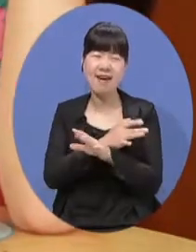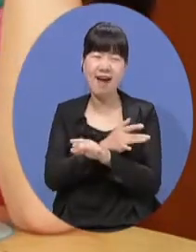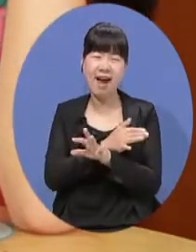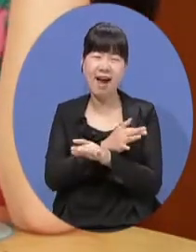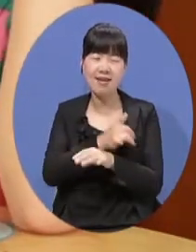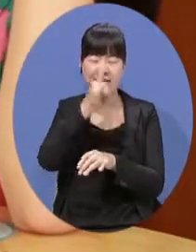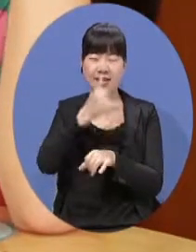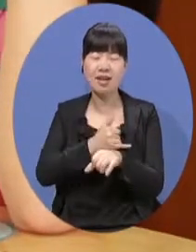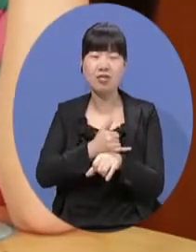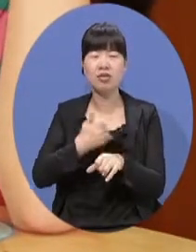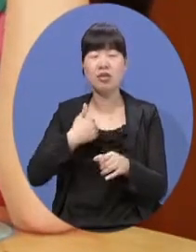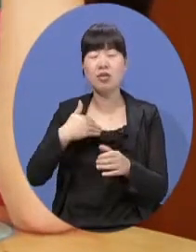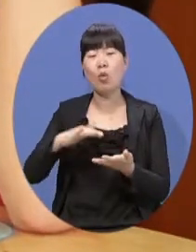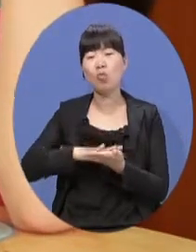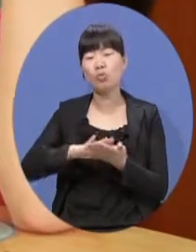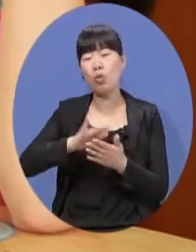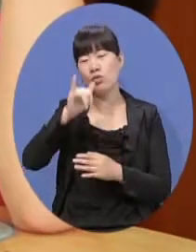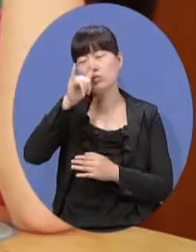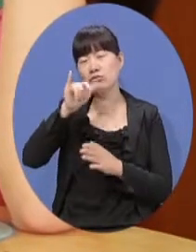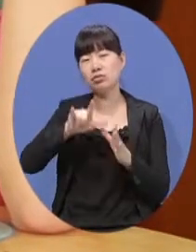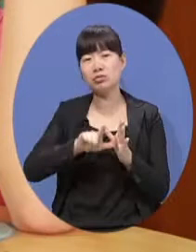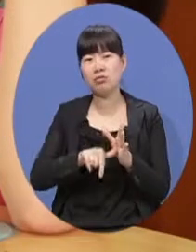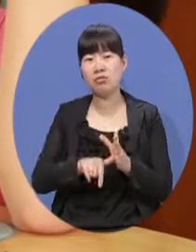낙서했어요. 내가 놀고 있을 때